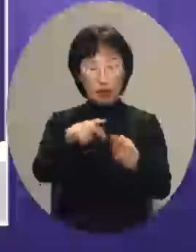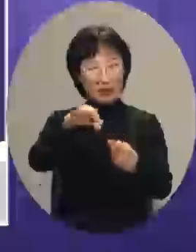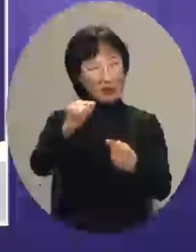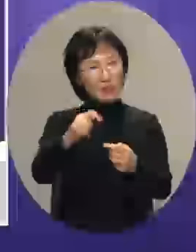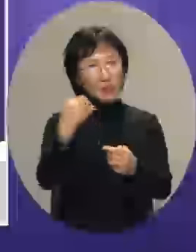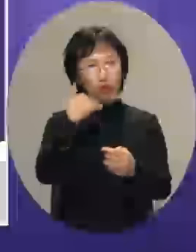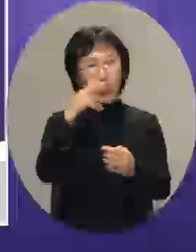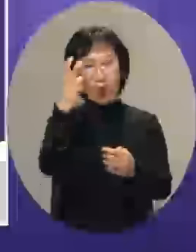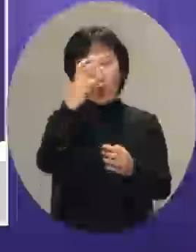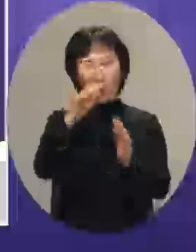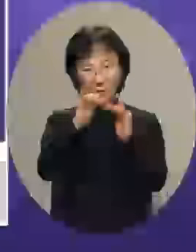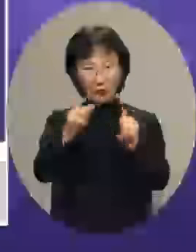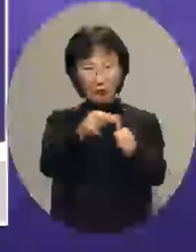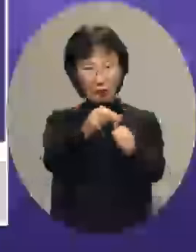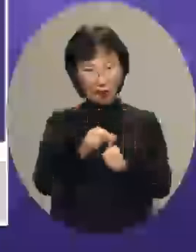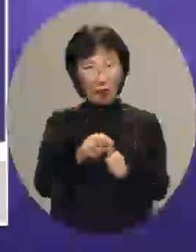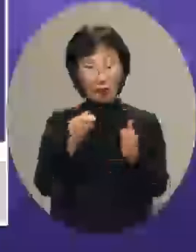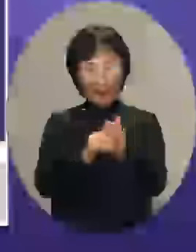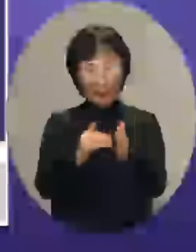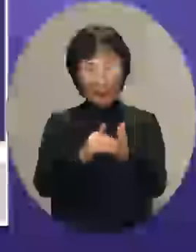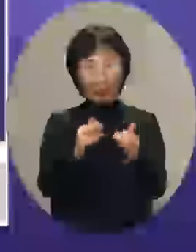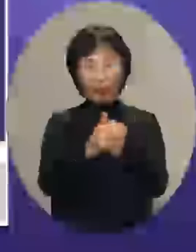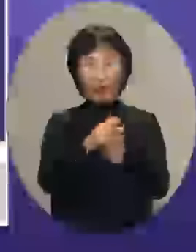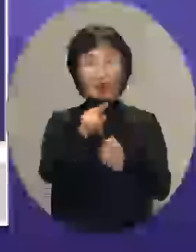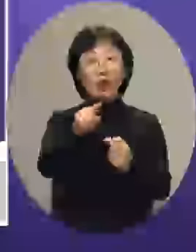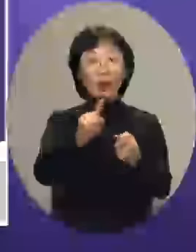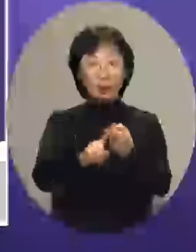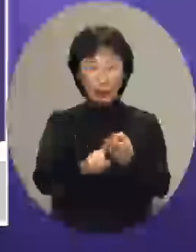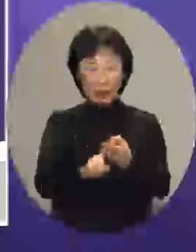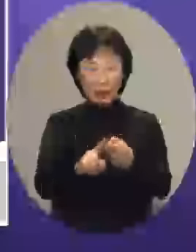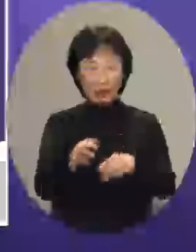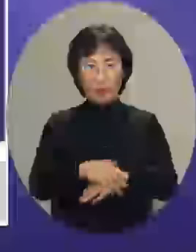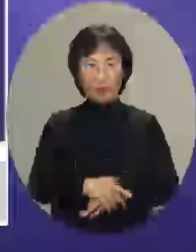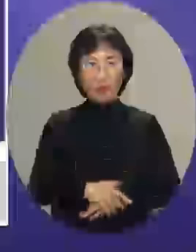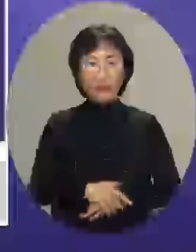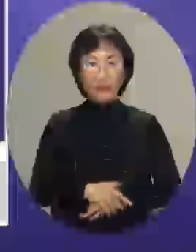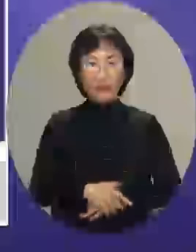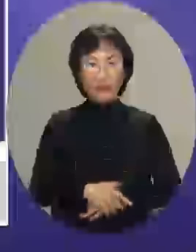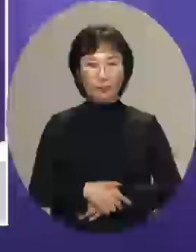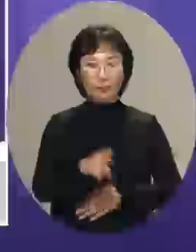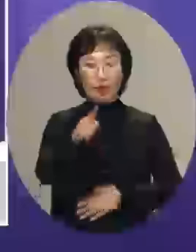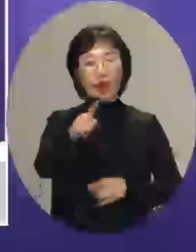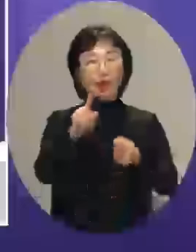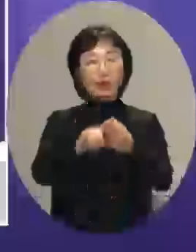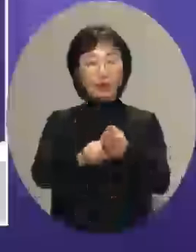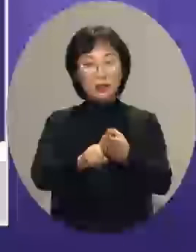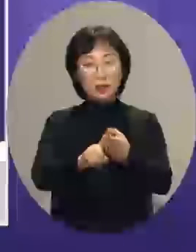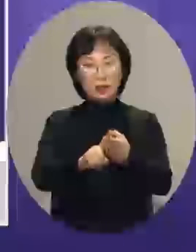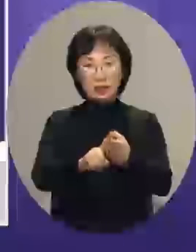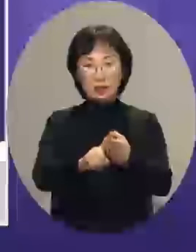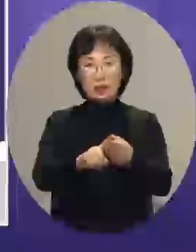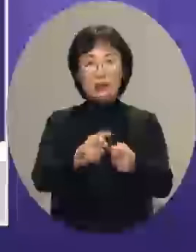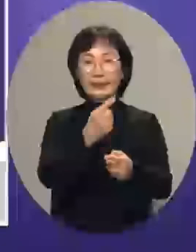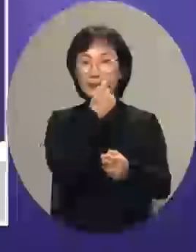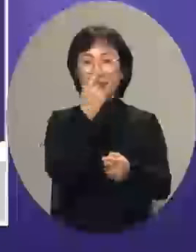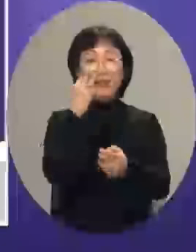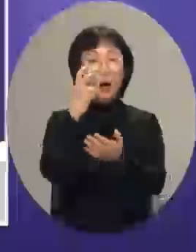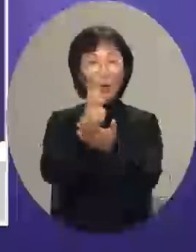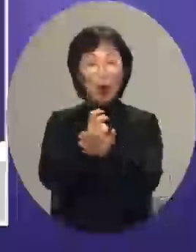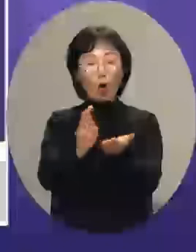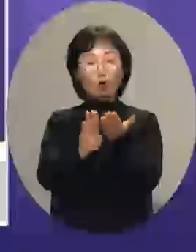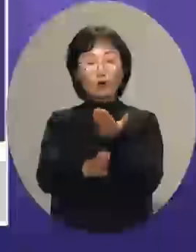또 그다음에 제가 말씀드린 것은 사건에 대해서 불기소 처분하셨어요. 결론적으로 불기소 처분은 네. 증거법상